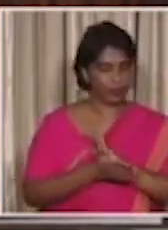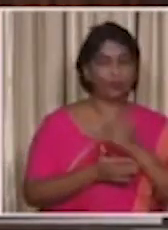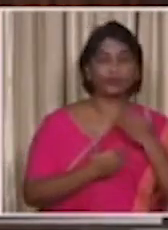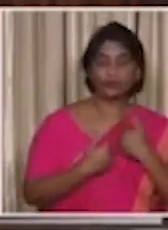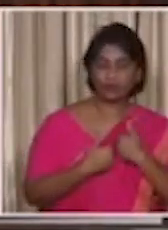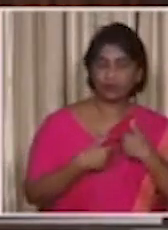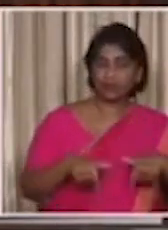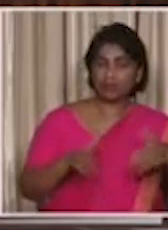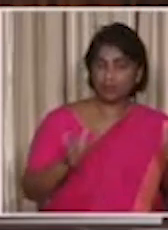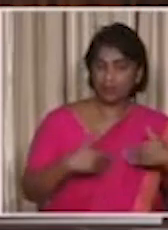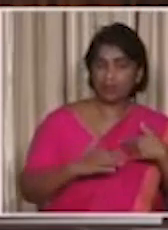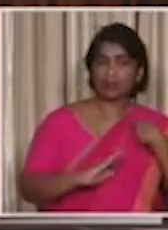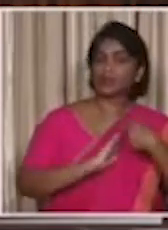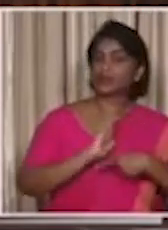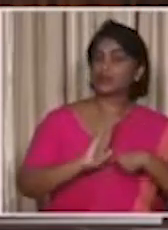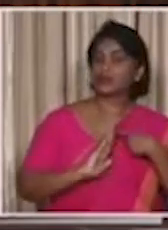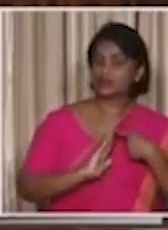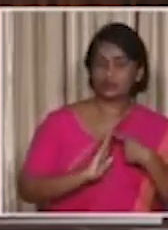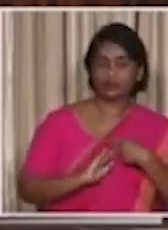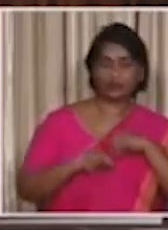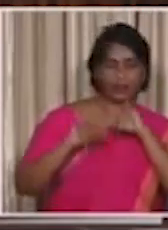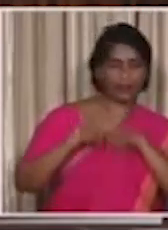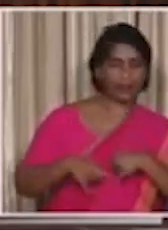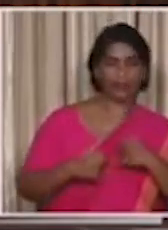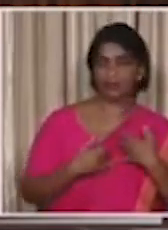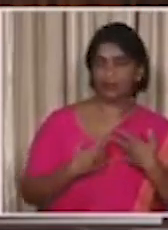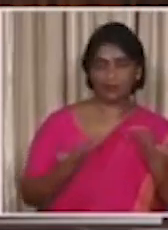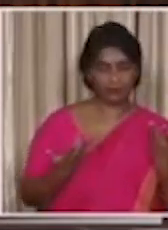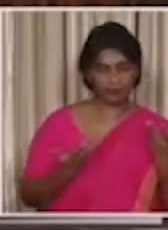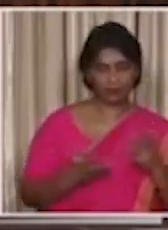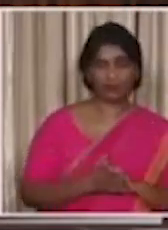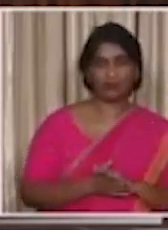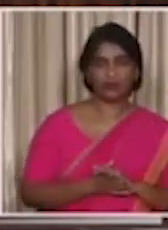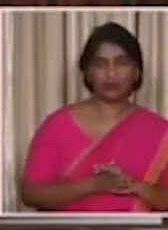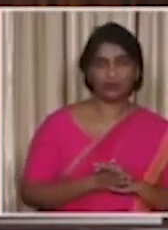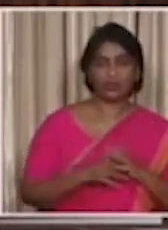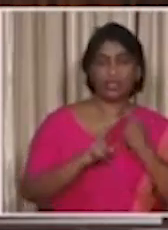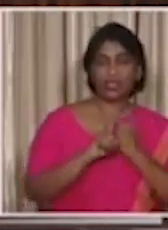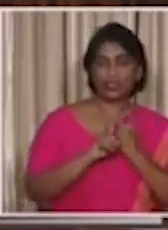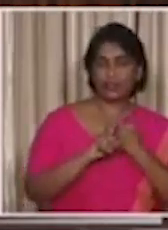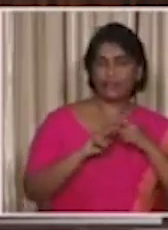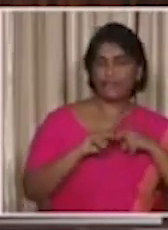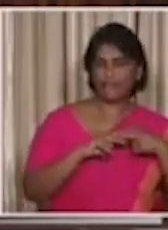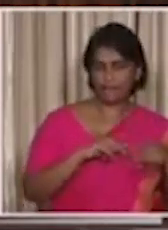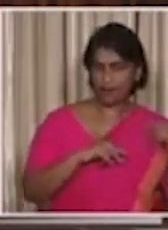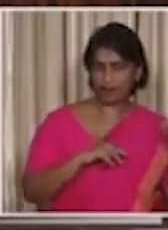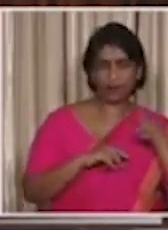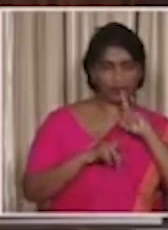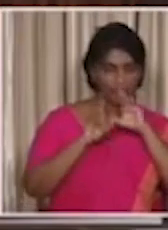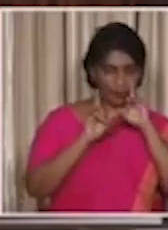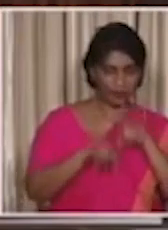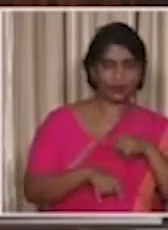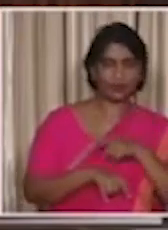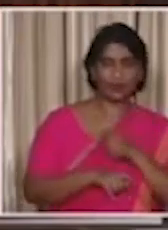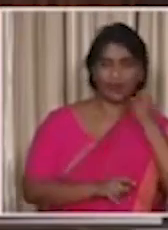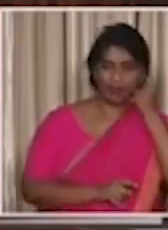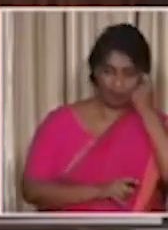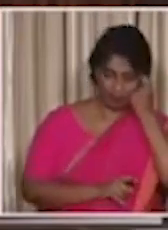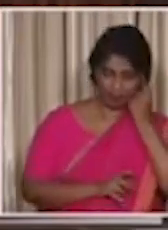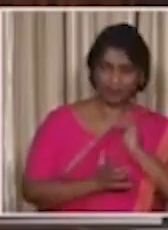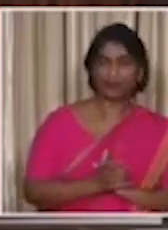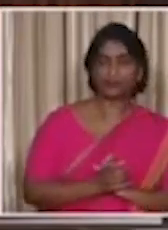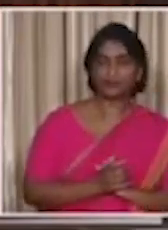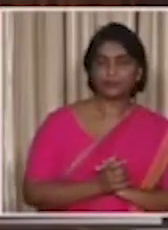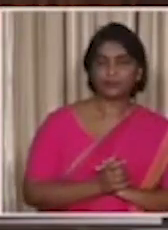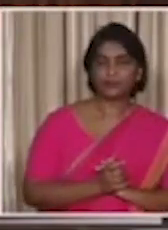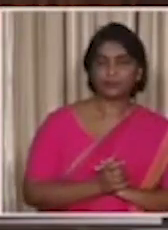මම තවමත් මගේ ශ්‍රී ලංකාව අත්හැර නැත. ක්ලිෆඩ් පනාන්දු කියන්නේ මෙන්න මෙහෙම අදහසක්. I